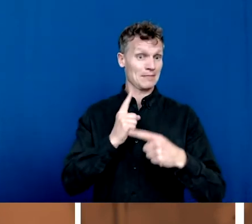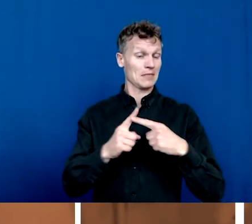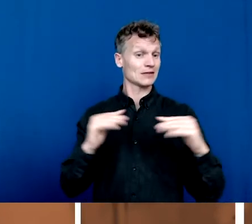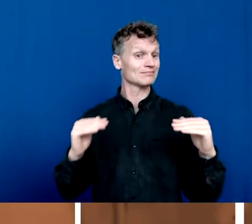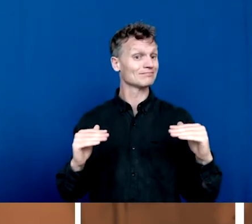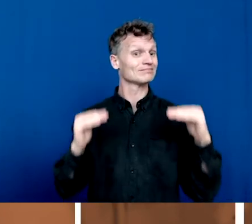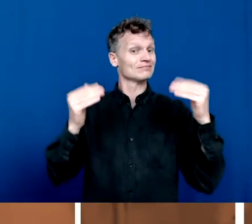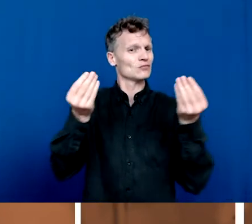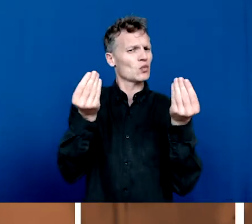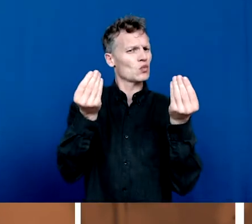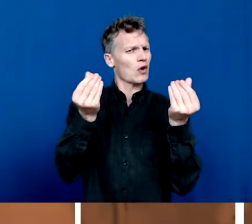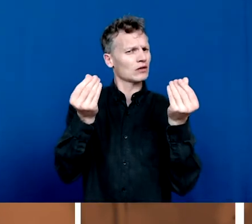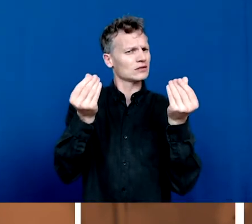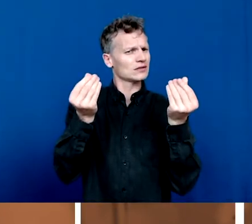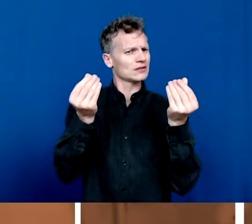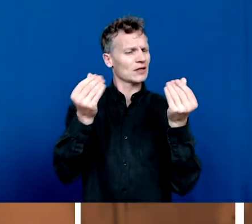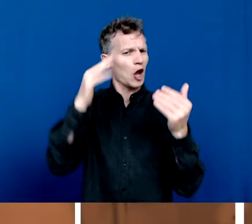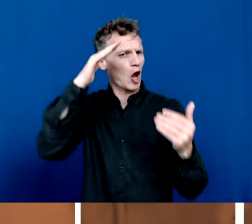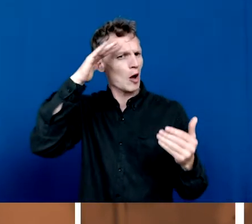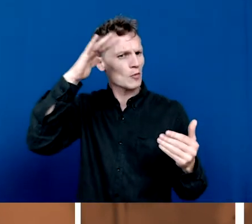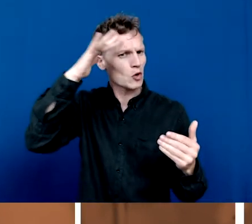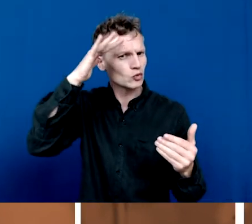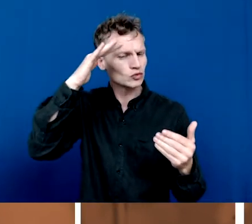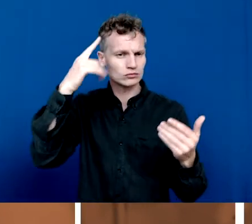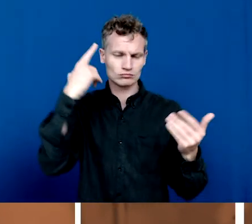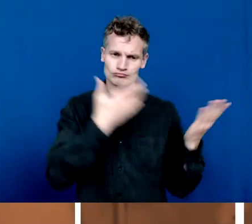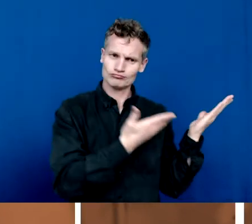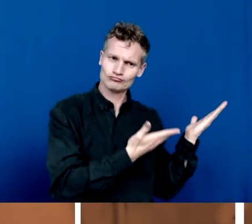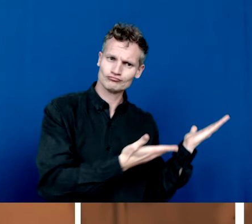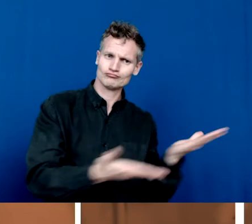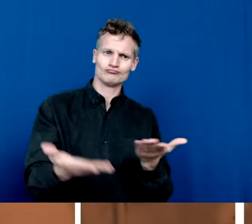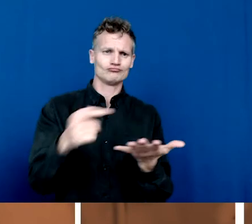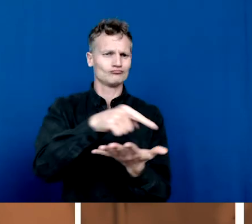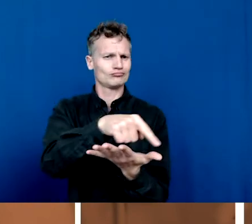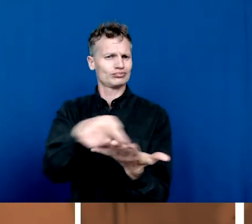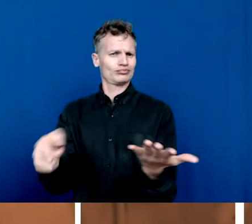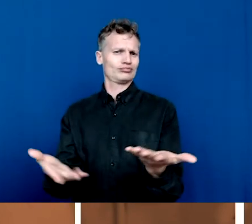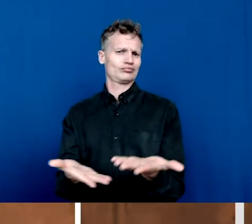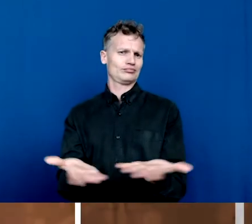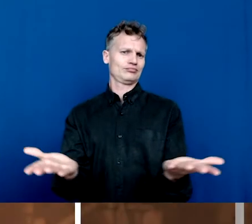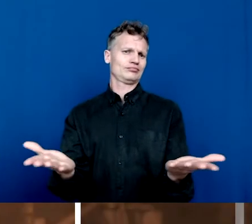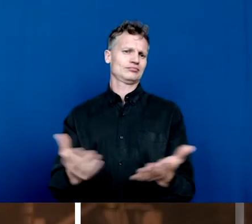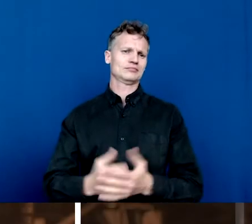et qualité dans la prestation de tous les services.